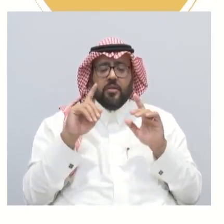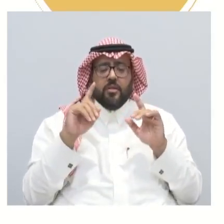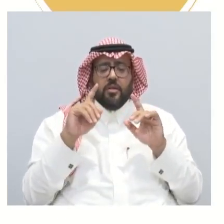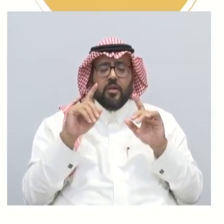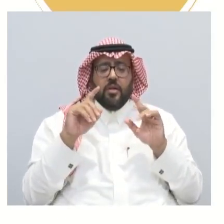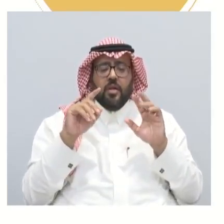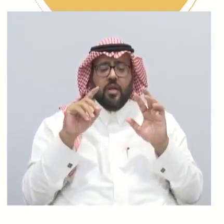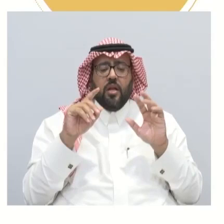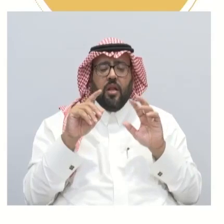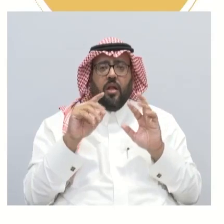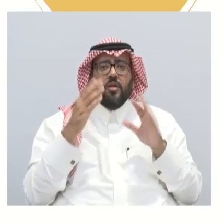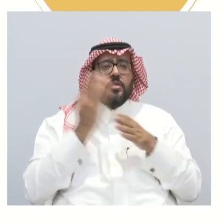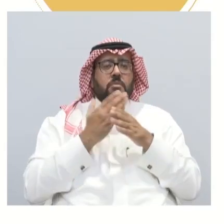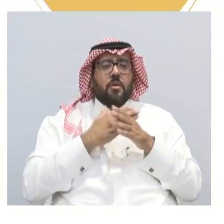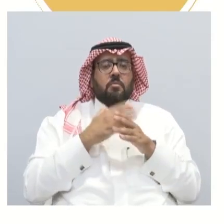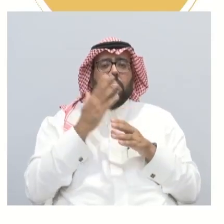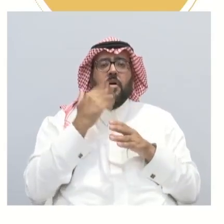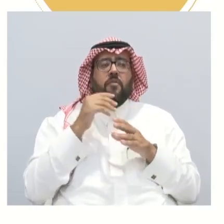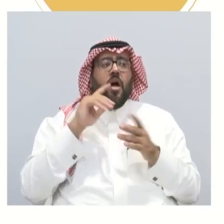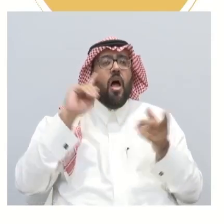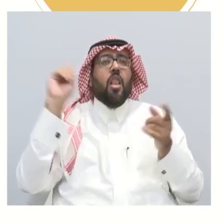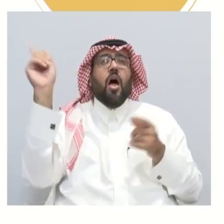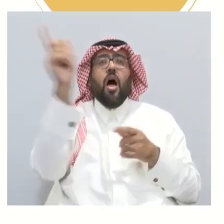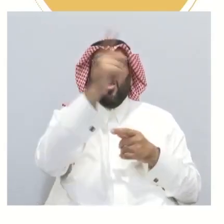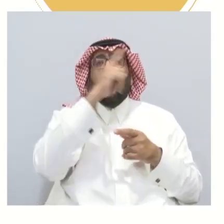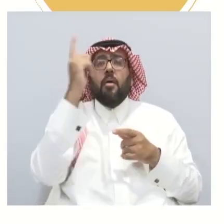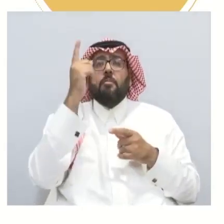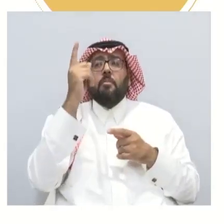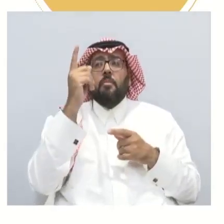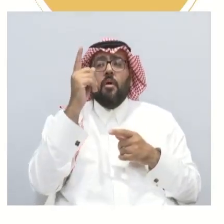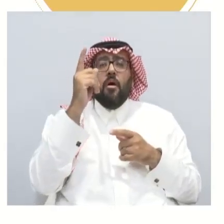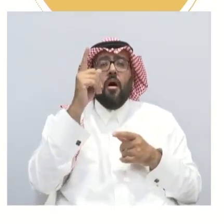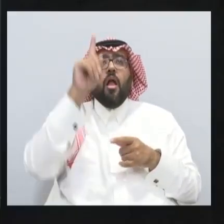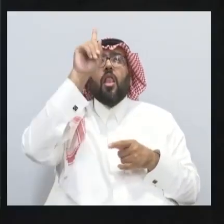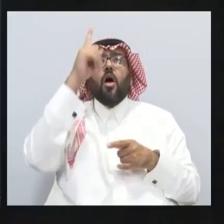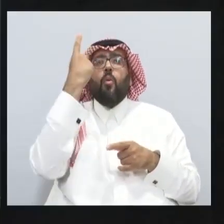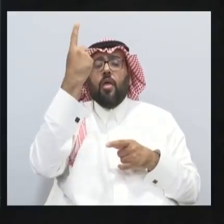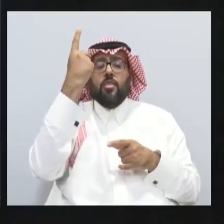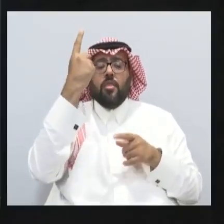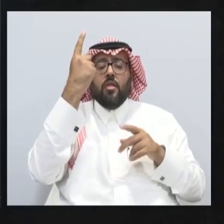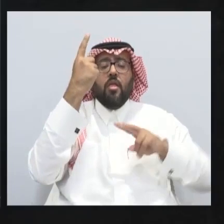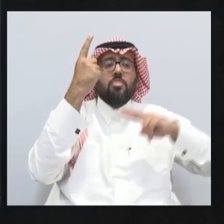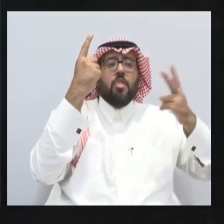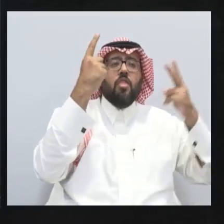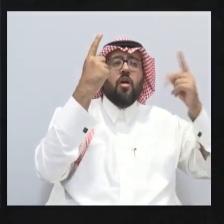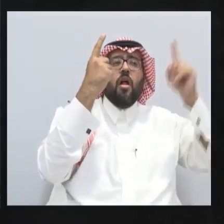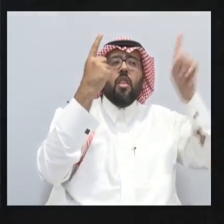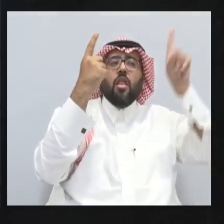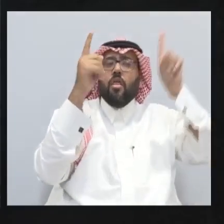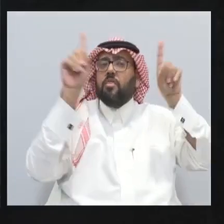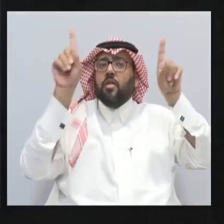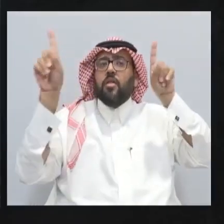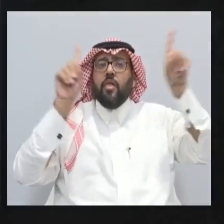اكثر من اله لماذا قلنا ان لابد ان يكون الخالق هو الله جل وعلا وان